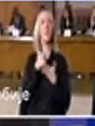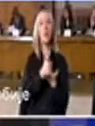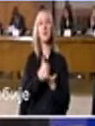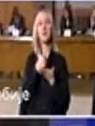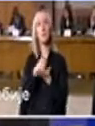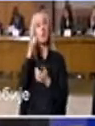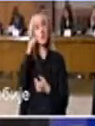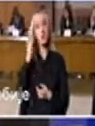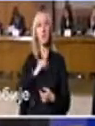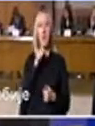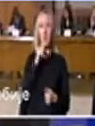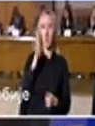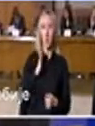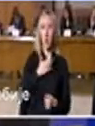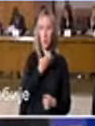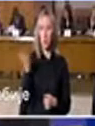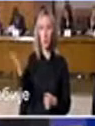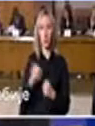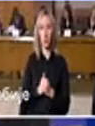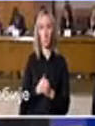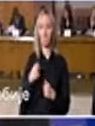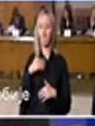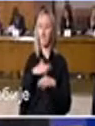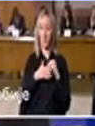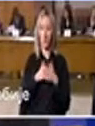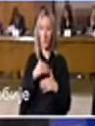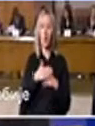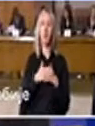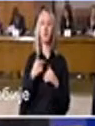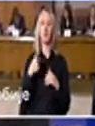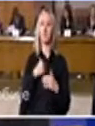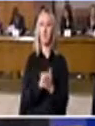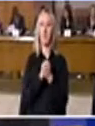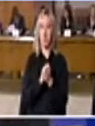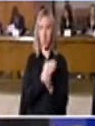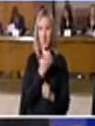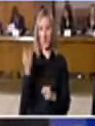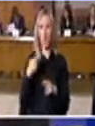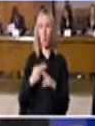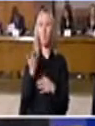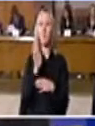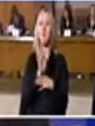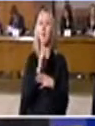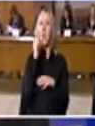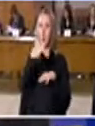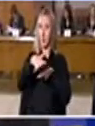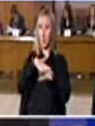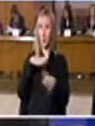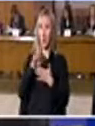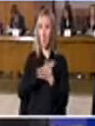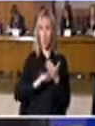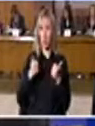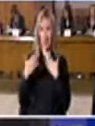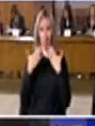poslanice, dame i gospodo, zadovoljstvo mi je da vas pozdravim u ime Narodne skupštine na početku ove